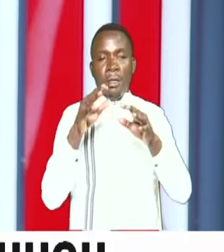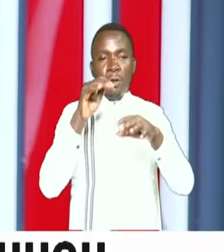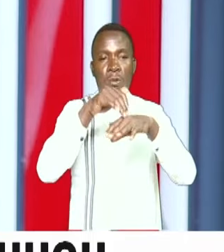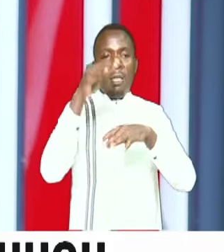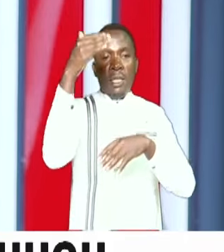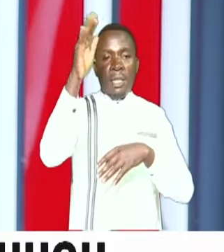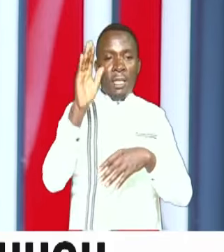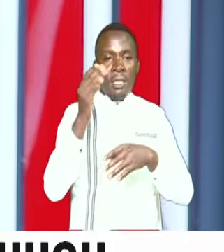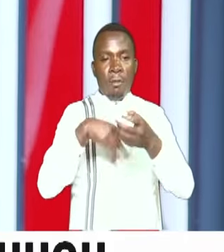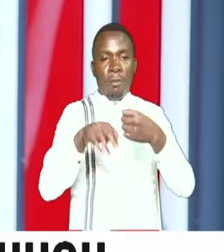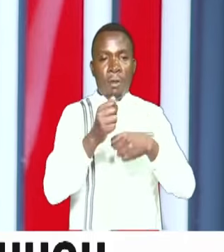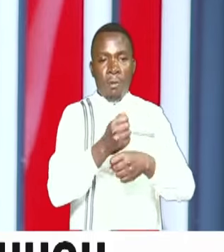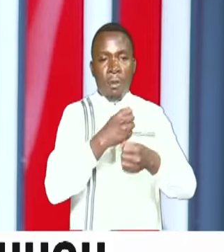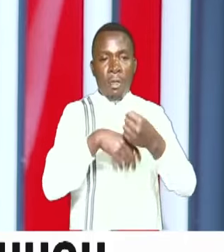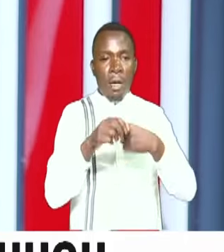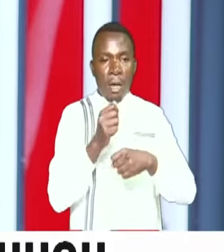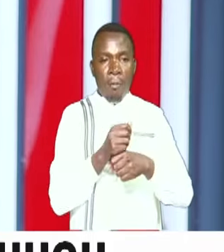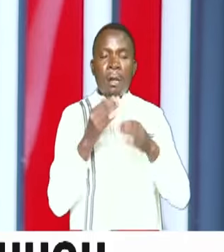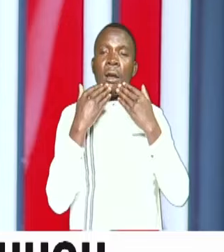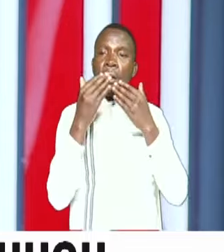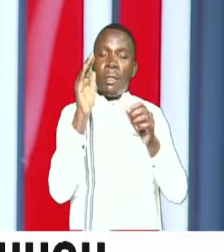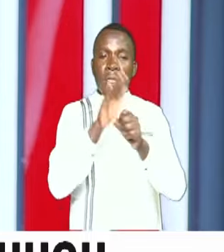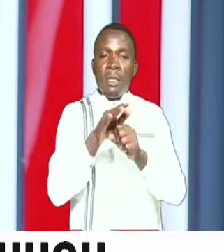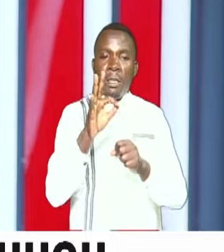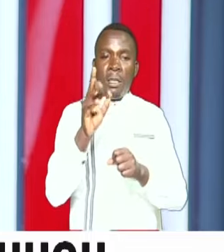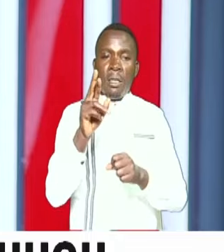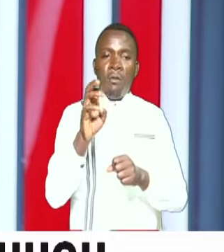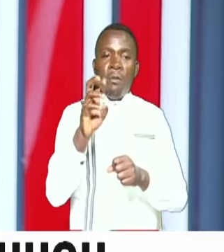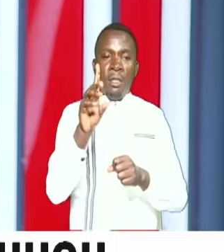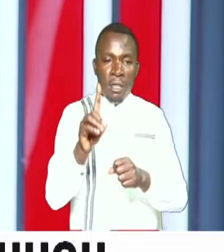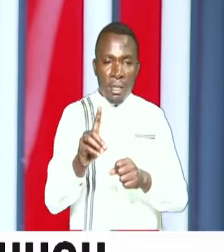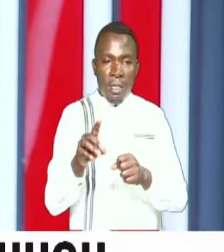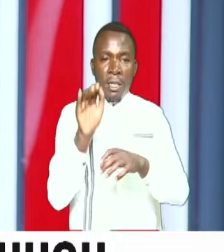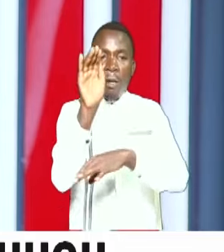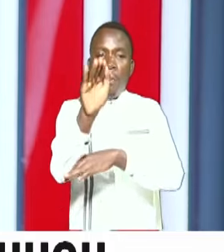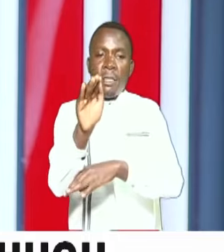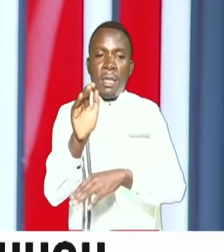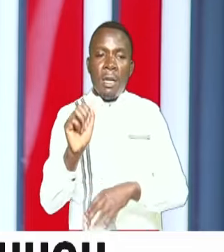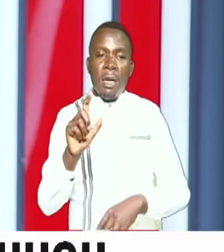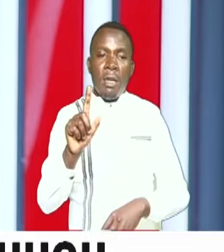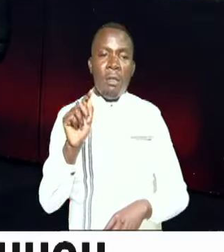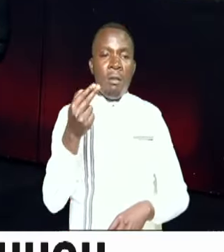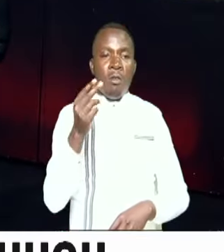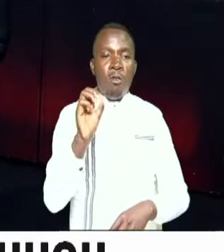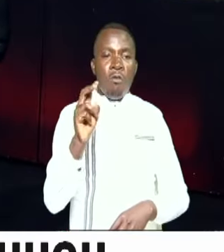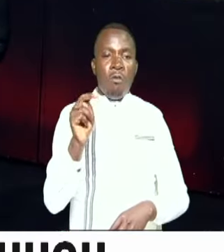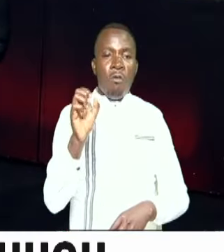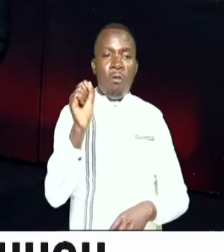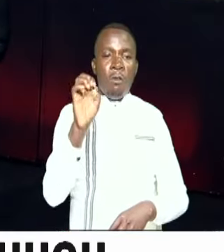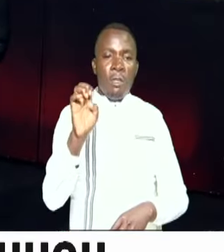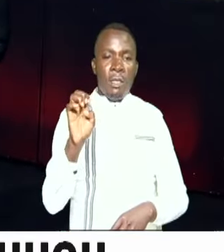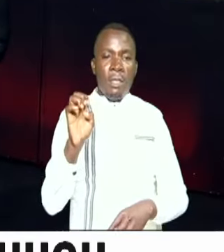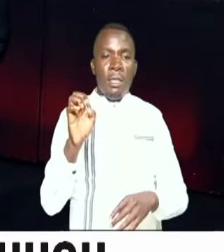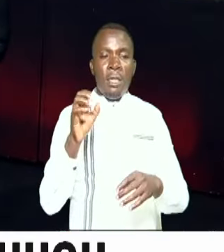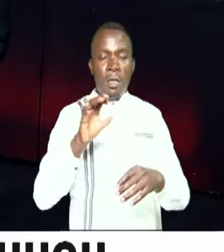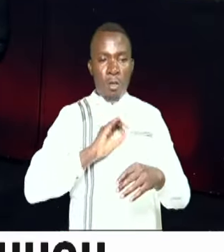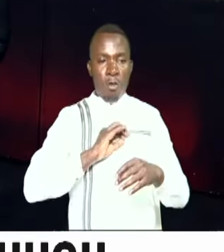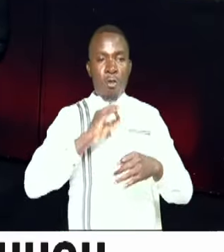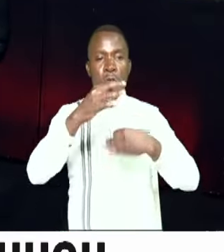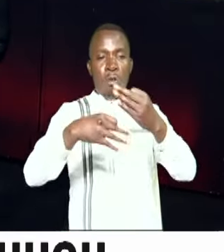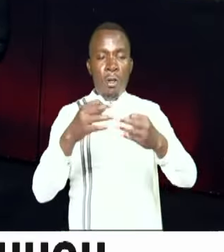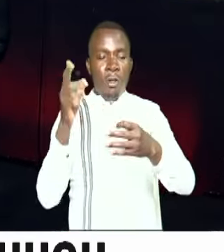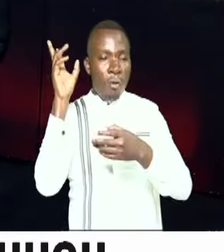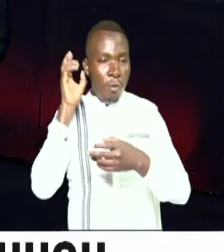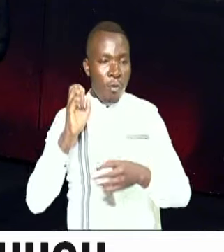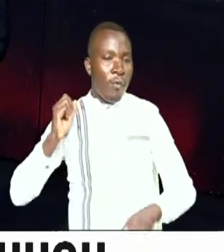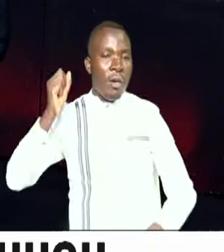mwaka urakoze cyane bwana Fred Mugabe reka mbaze Alphonse Kwizera nkamwe nk'abanyenganda ubundi nk'iyo mwumva nk'iyi mihigo